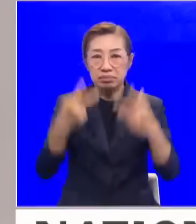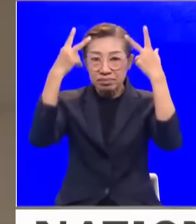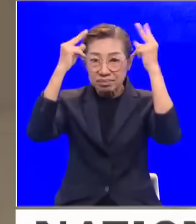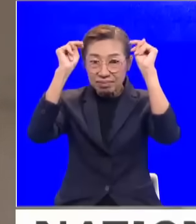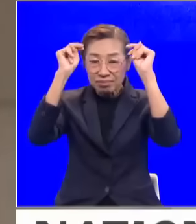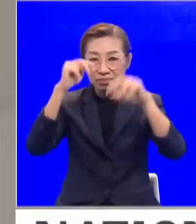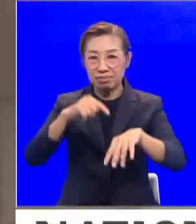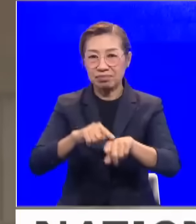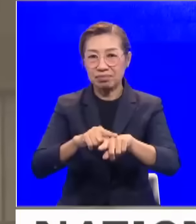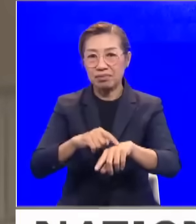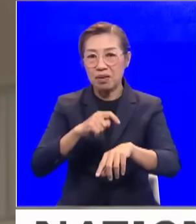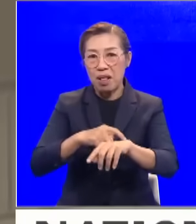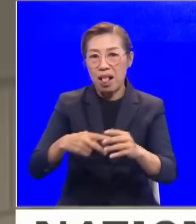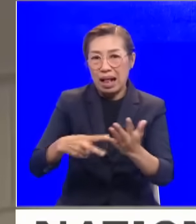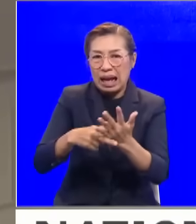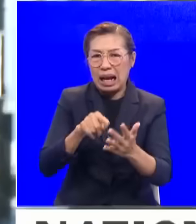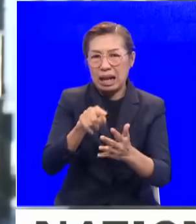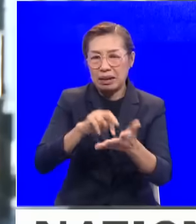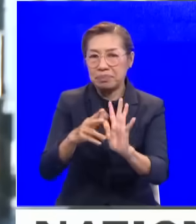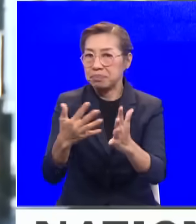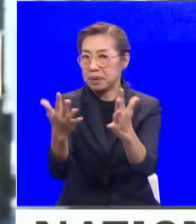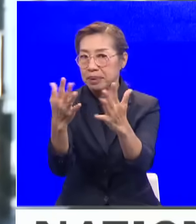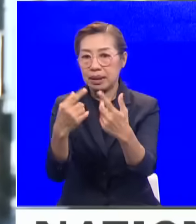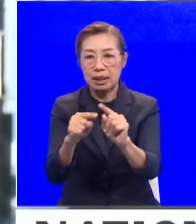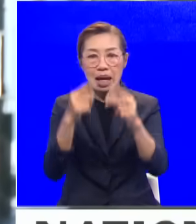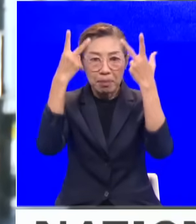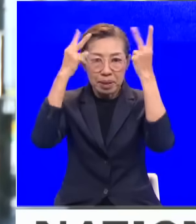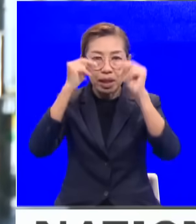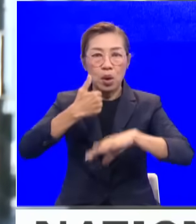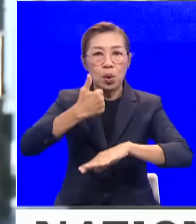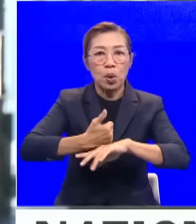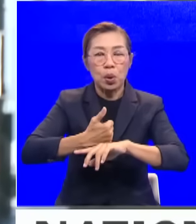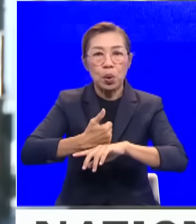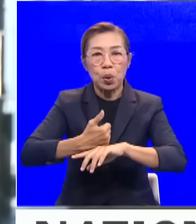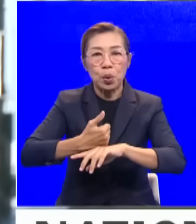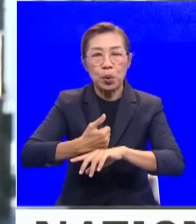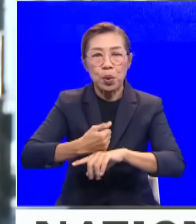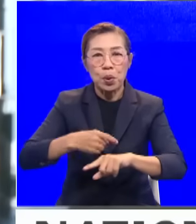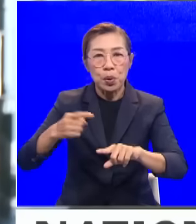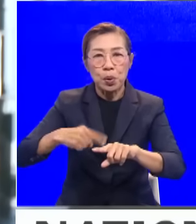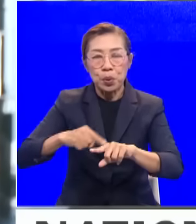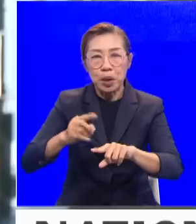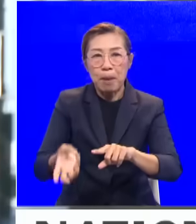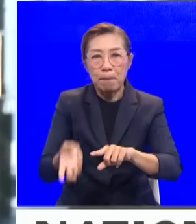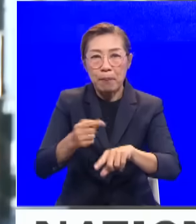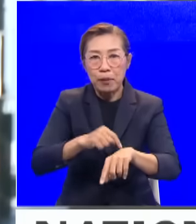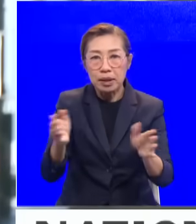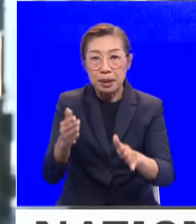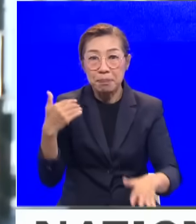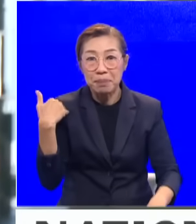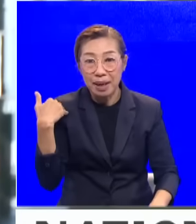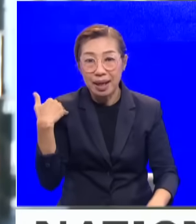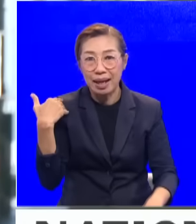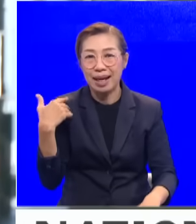มีแต่จะมีนายกนั่งเก้าอี้เป็นเวลาสั้นๆไหมครับ อันนี้ต้องรอดูนะคุณ ไม่ได้ขั้นนะแต่จะ